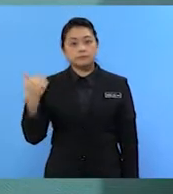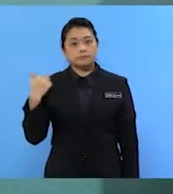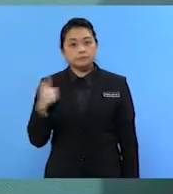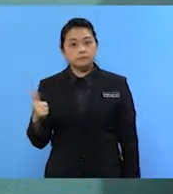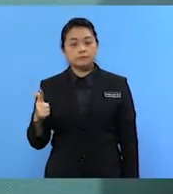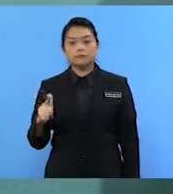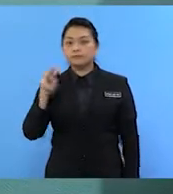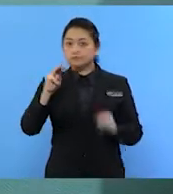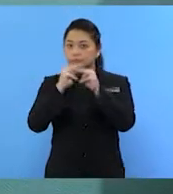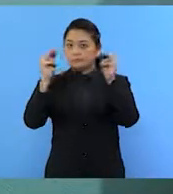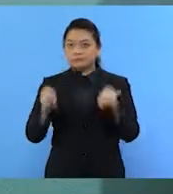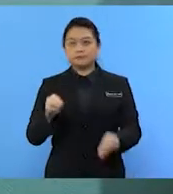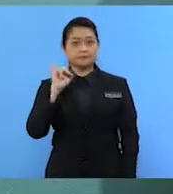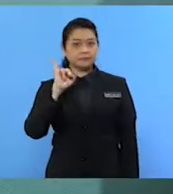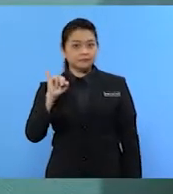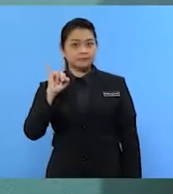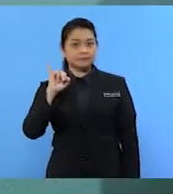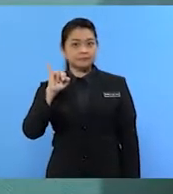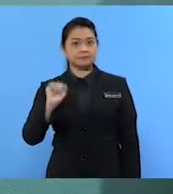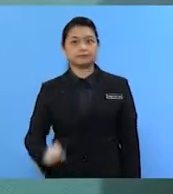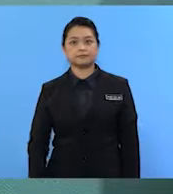adalah matriks identiti.